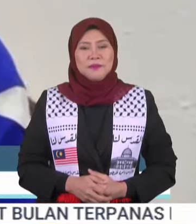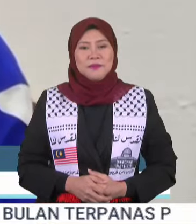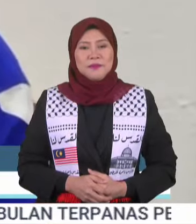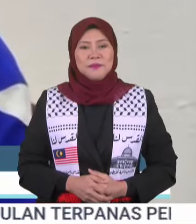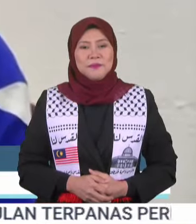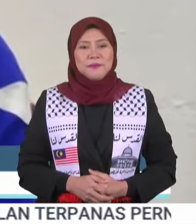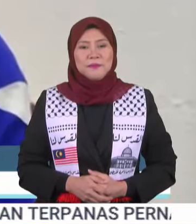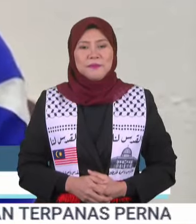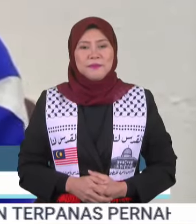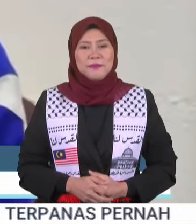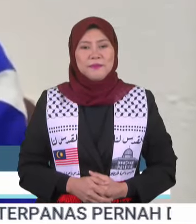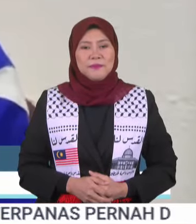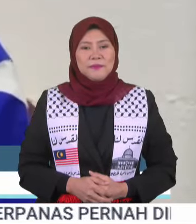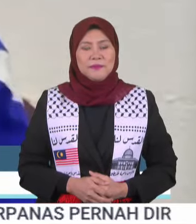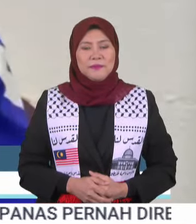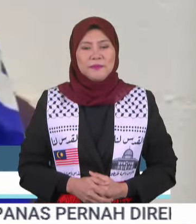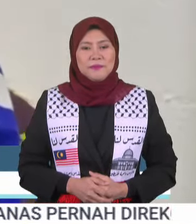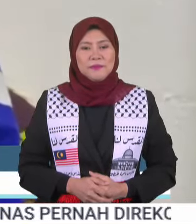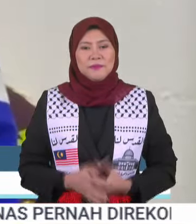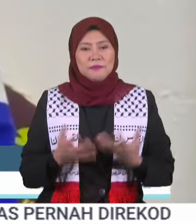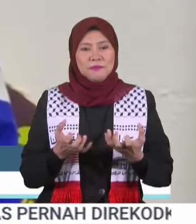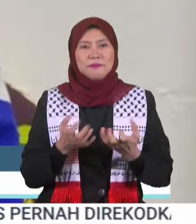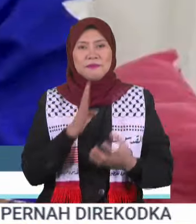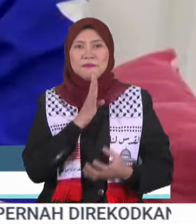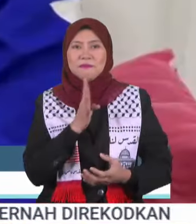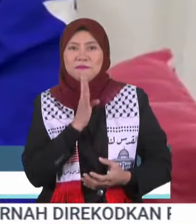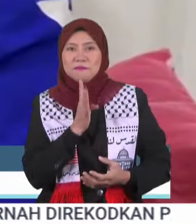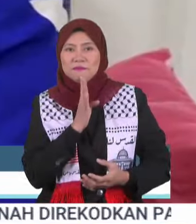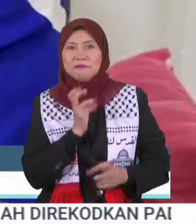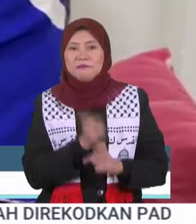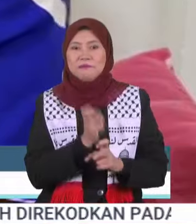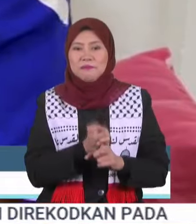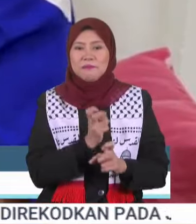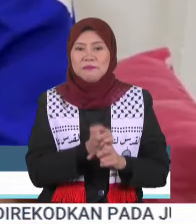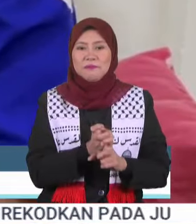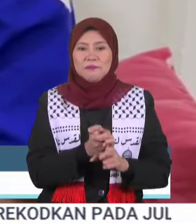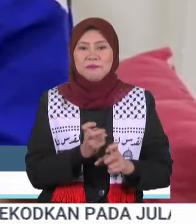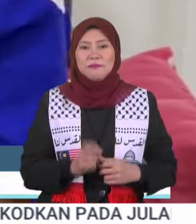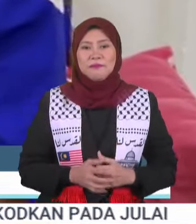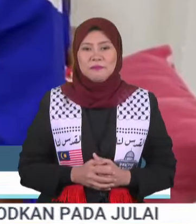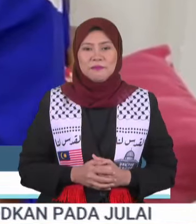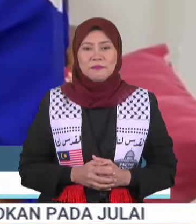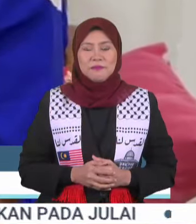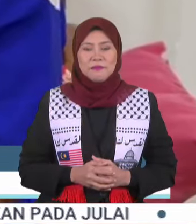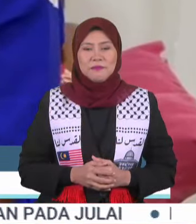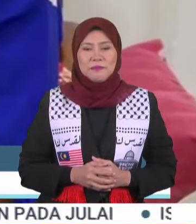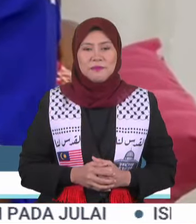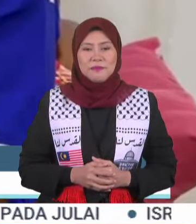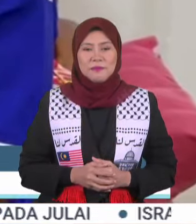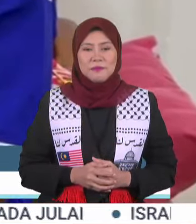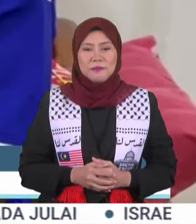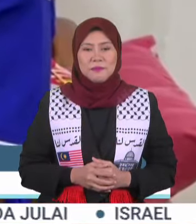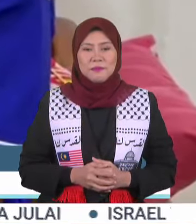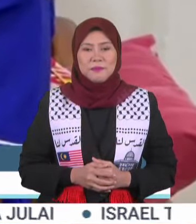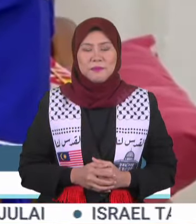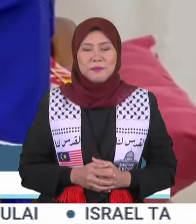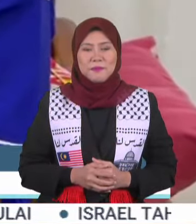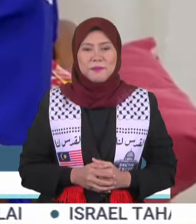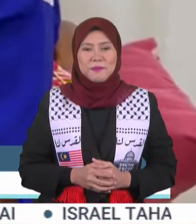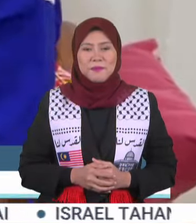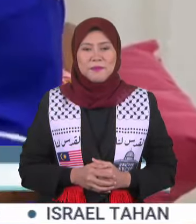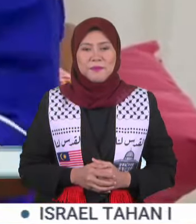itu. Gitu. Macam kapur susah macam. Oh iya, nasib baik rumah ada orang. Dia yang jaga saya,